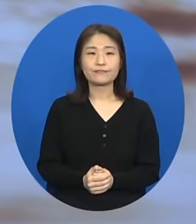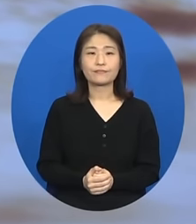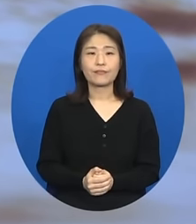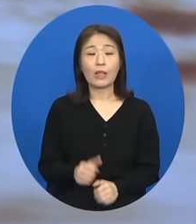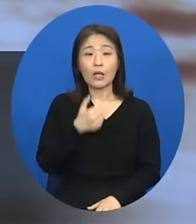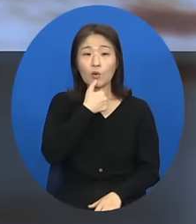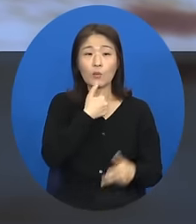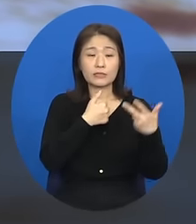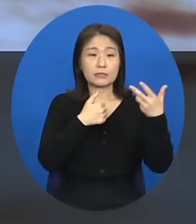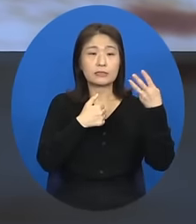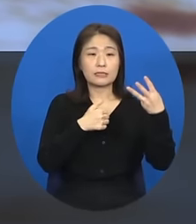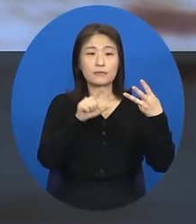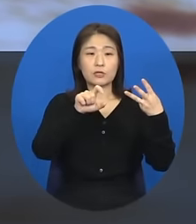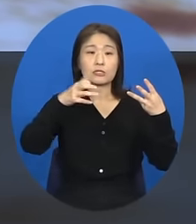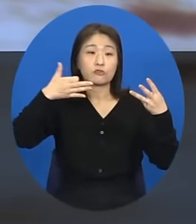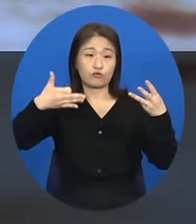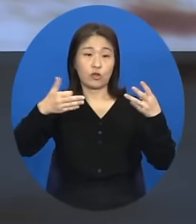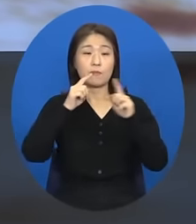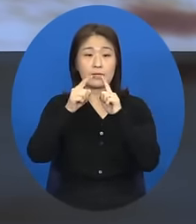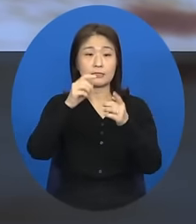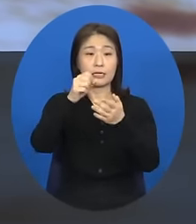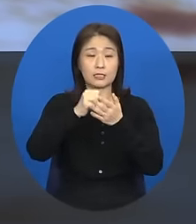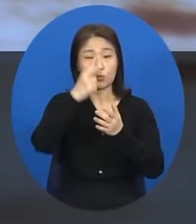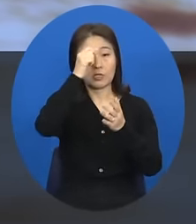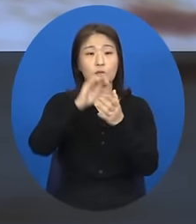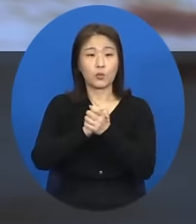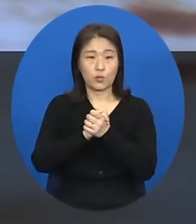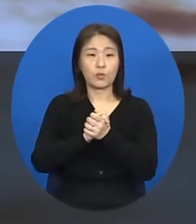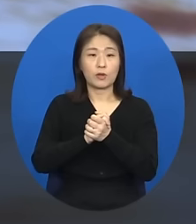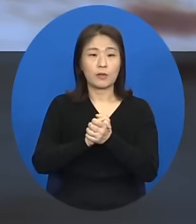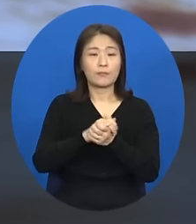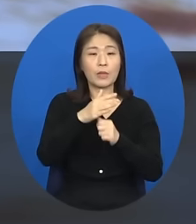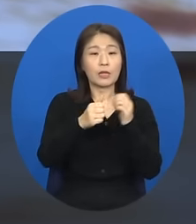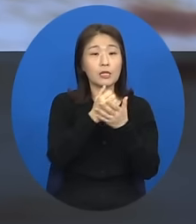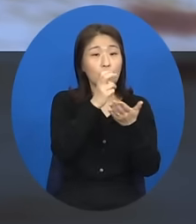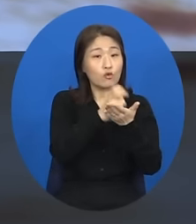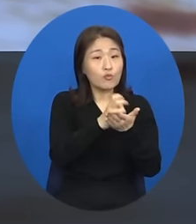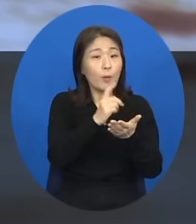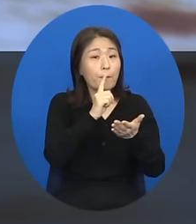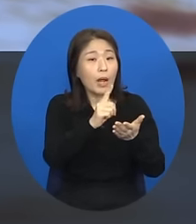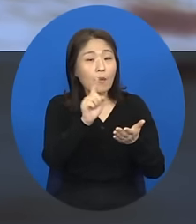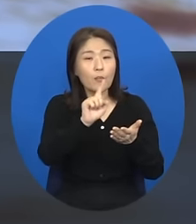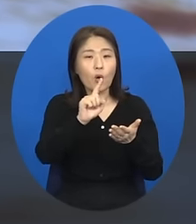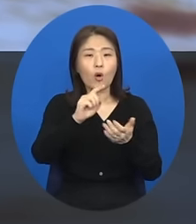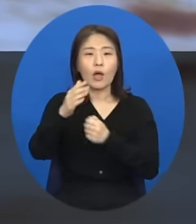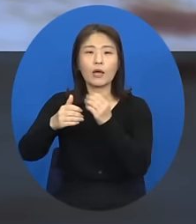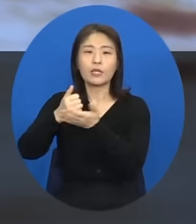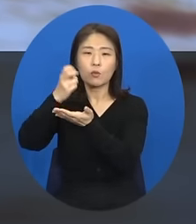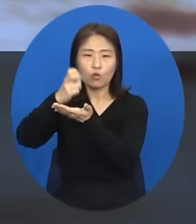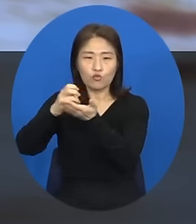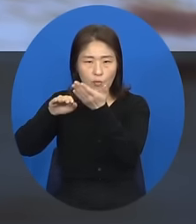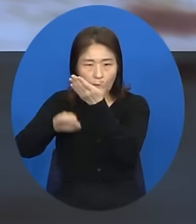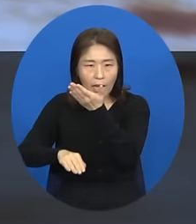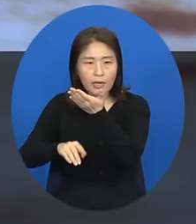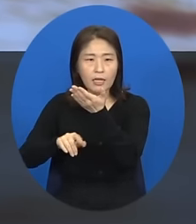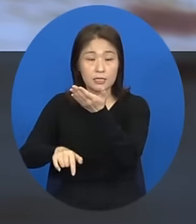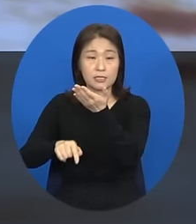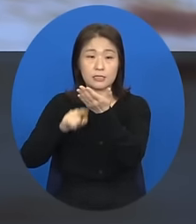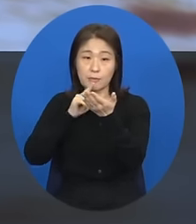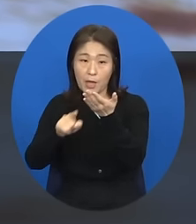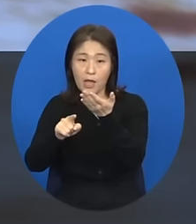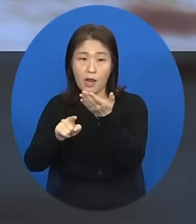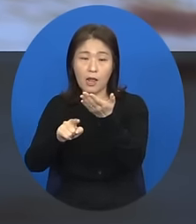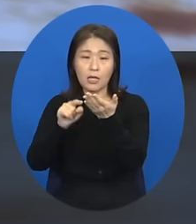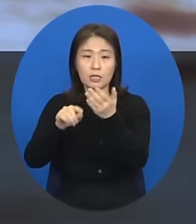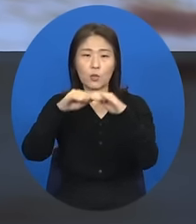3장 19절입니다. 우리가 알거니와 무릇 율법이 말하는 바는 율법 아래에 있는 자들에게 말하는 것이니,